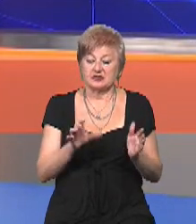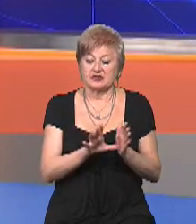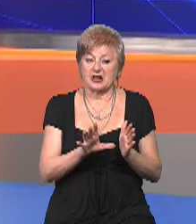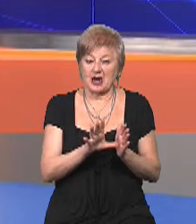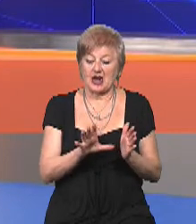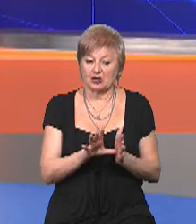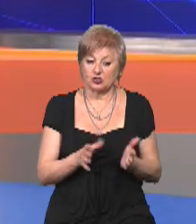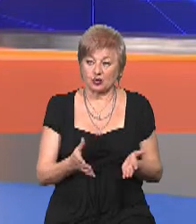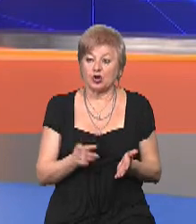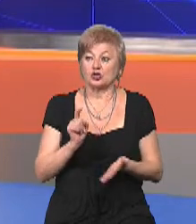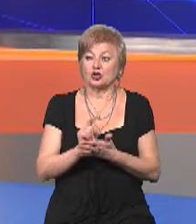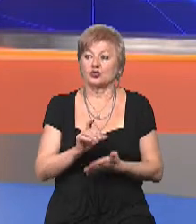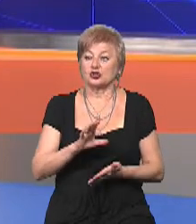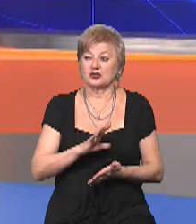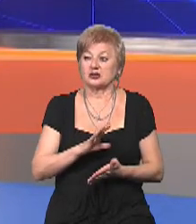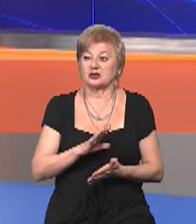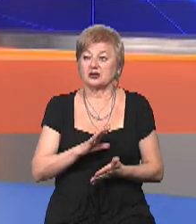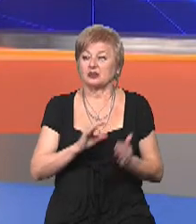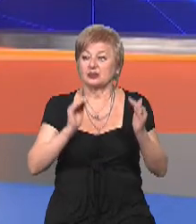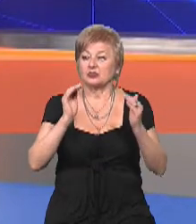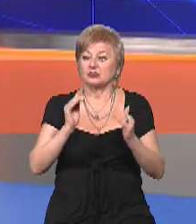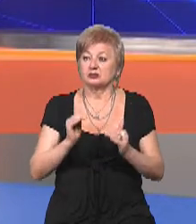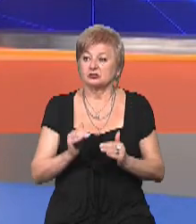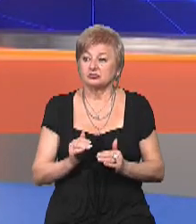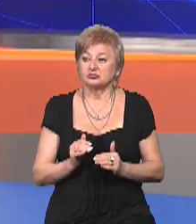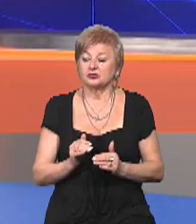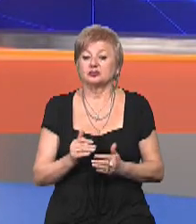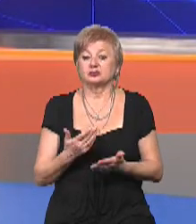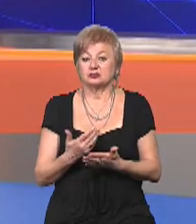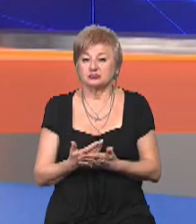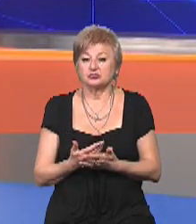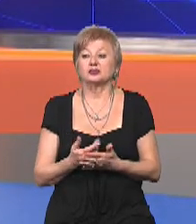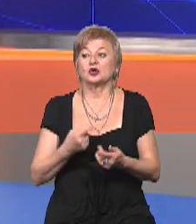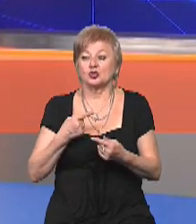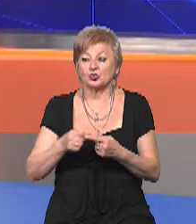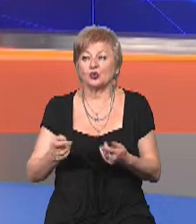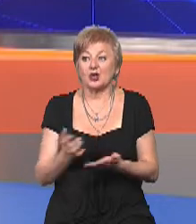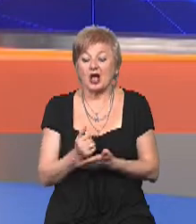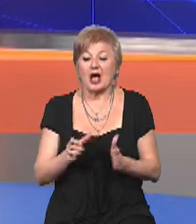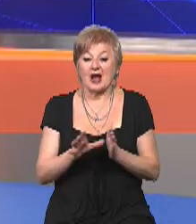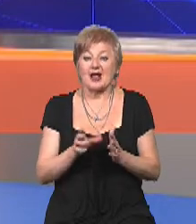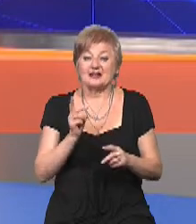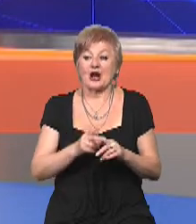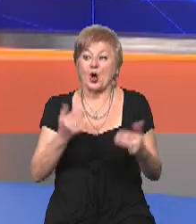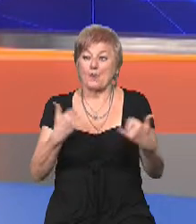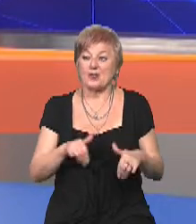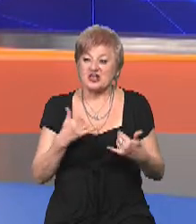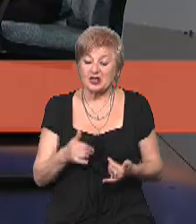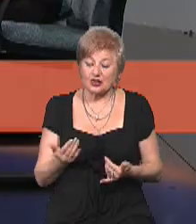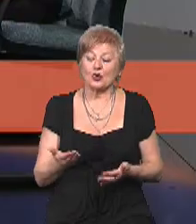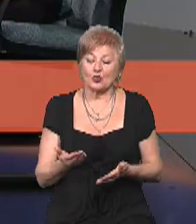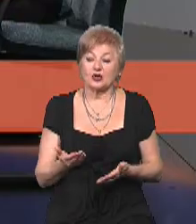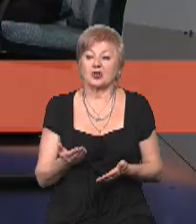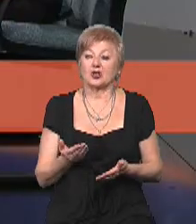электроэнергию, вот, должна была гаситься совсем за счет других источников. Электрометаллурги, как уже вот Олег